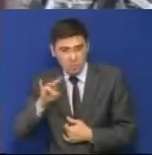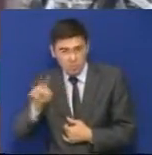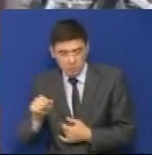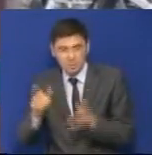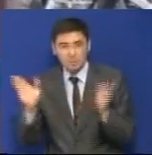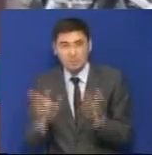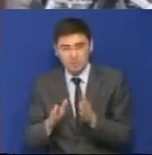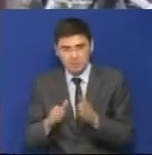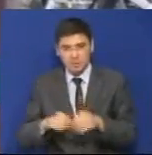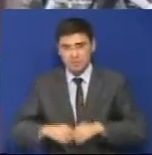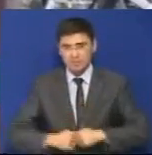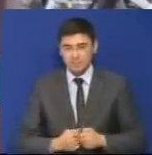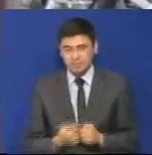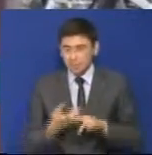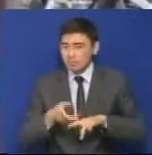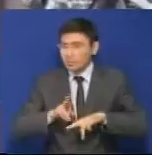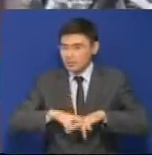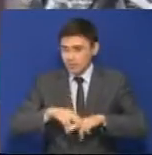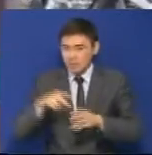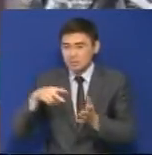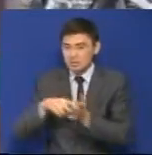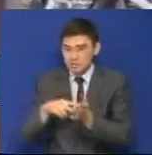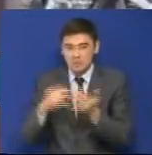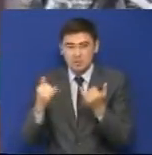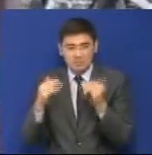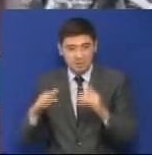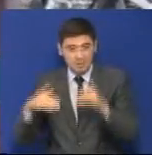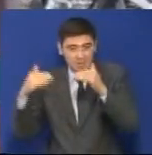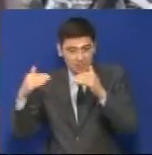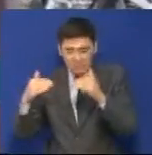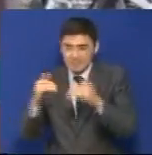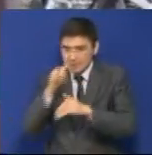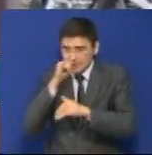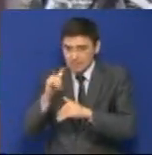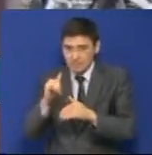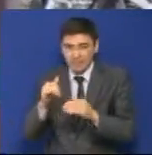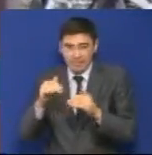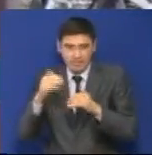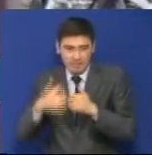кем. Сондықтан бағаны тұрақтандыру мақсатында ауыл шаруашылығы